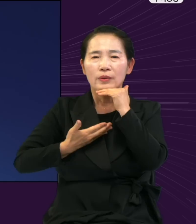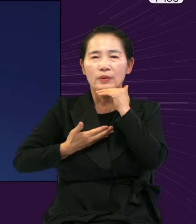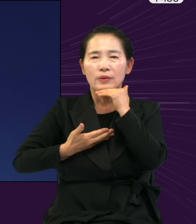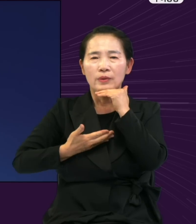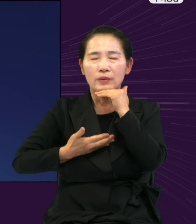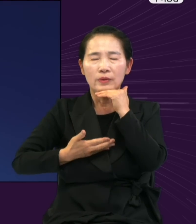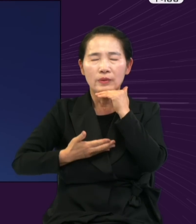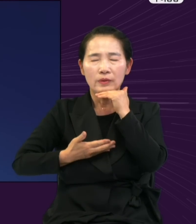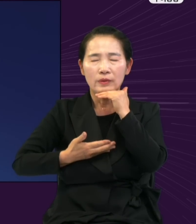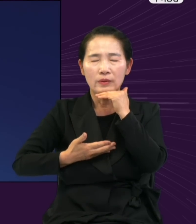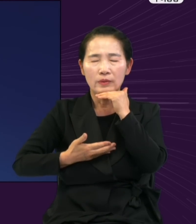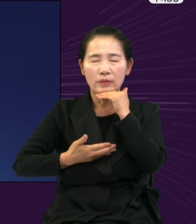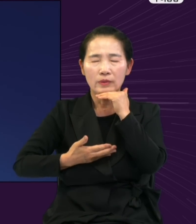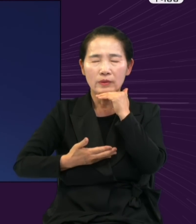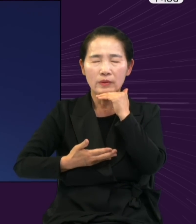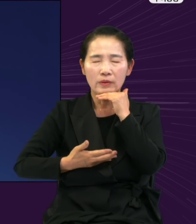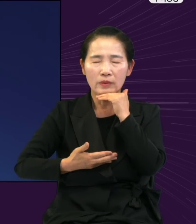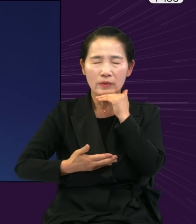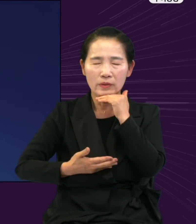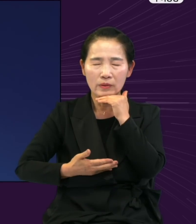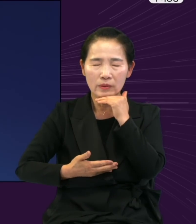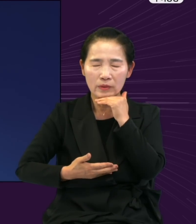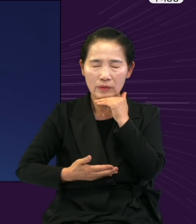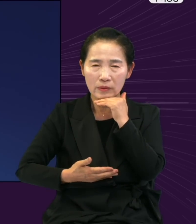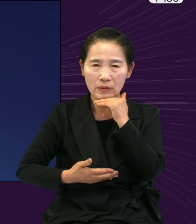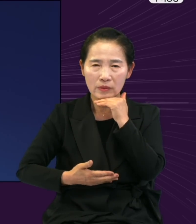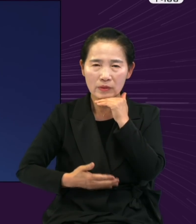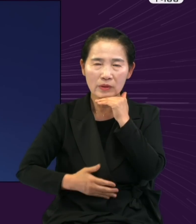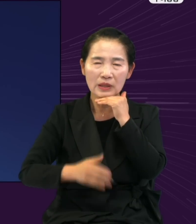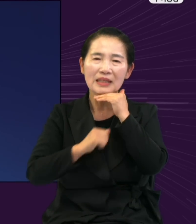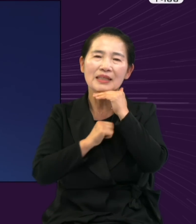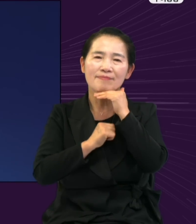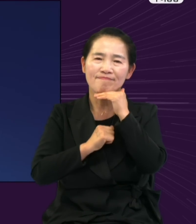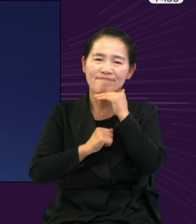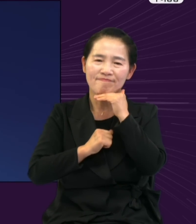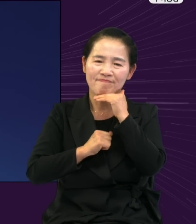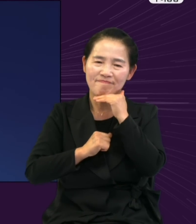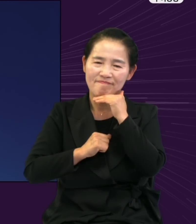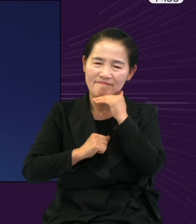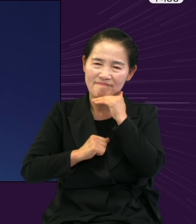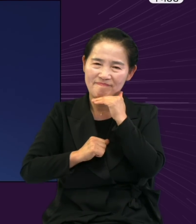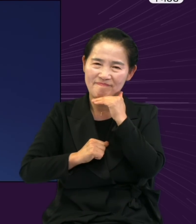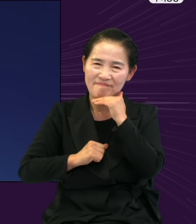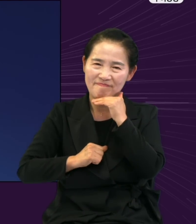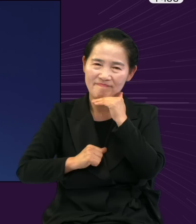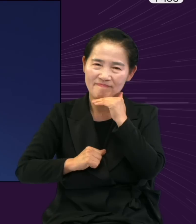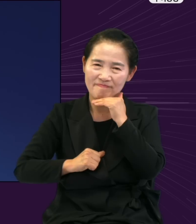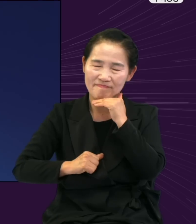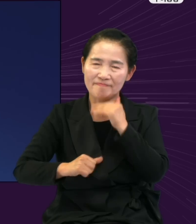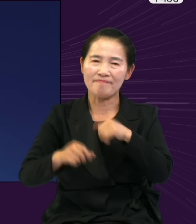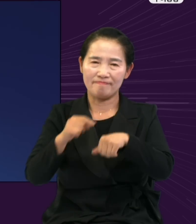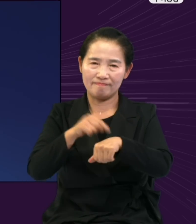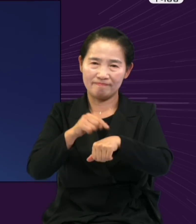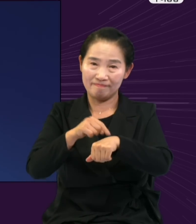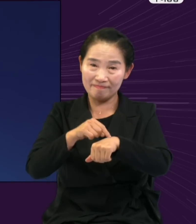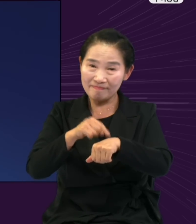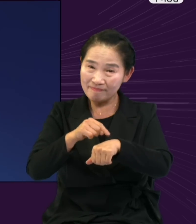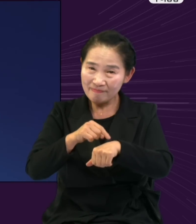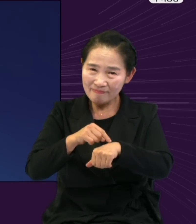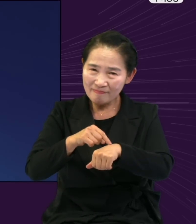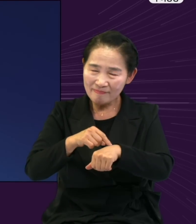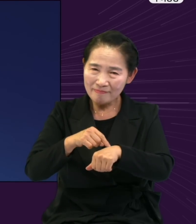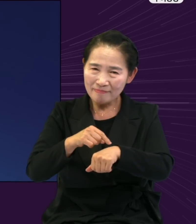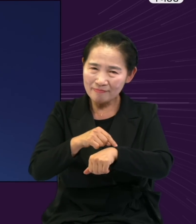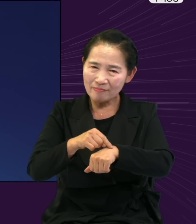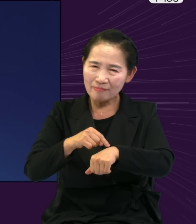기울이고 기다리십시오. 인내가 필요한 기다림의 시간입니다. 이 시간은 하나님께서